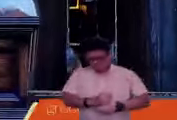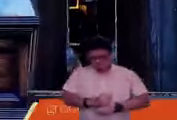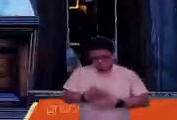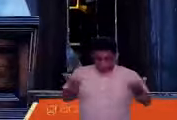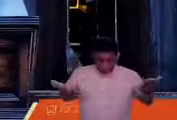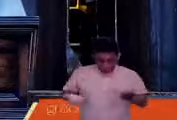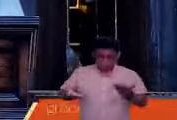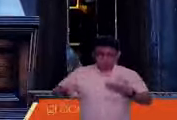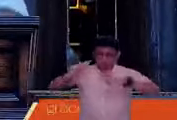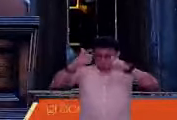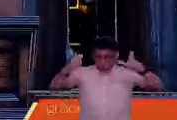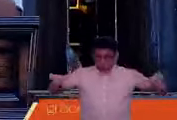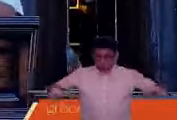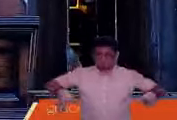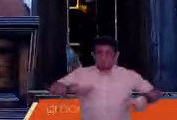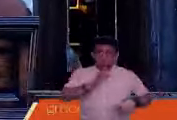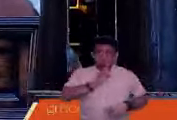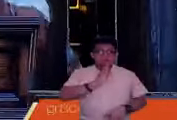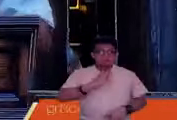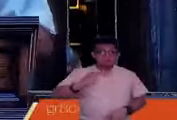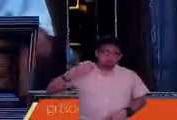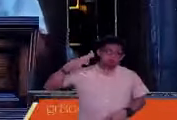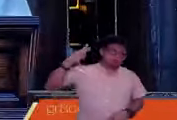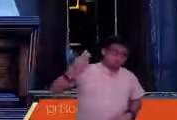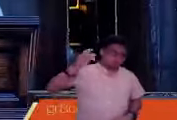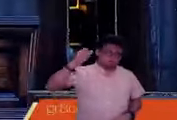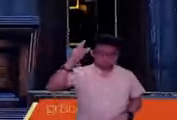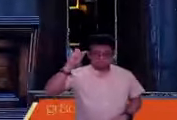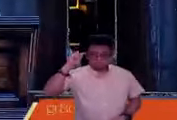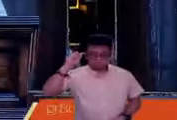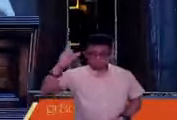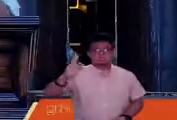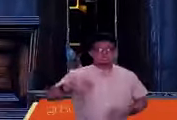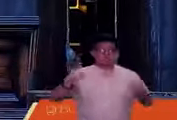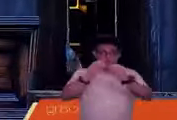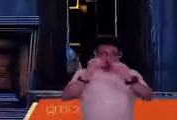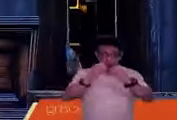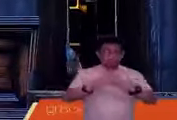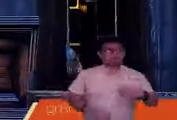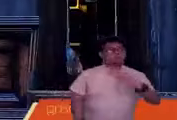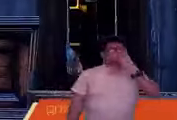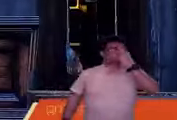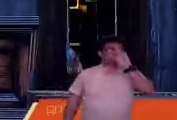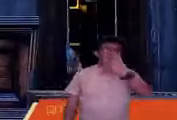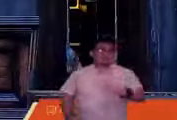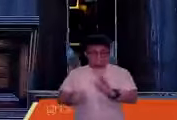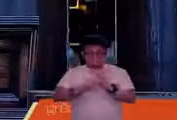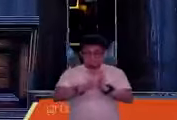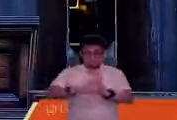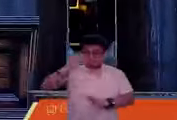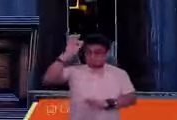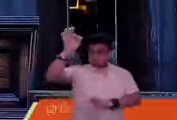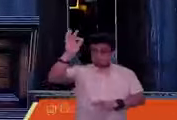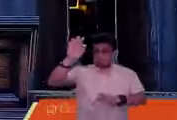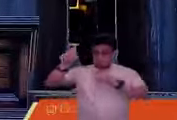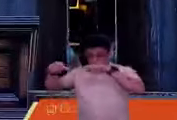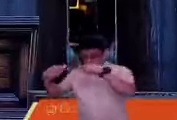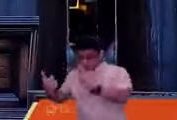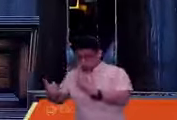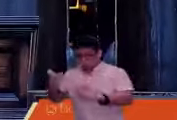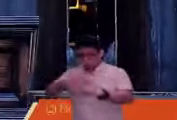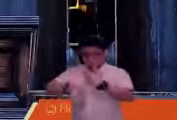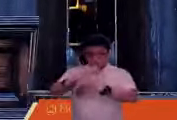language is spoken will understand more and more. For example, dito ko sa Congo. Unya, kanang nag-eskwi